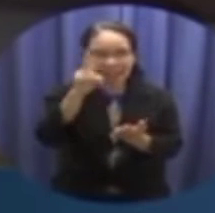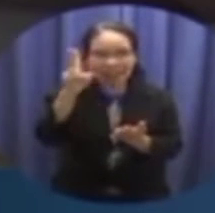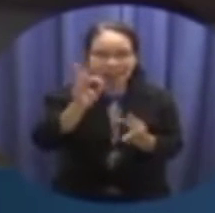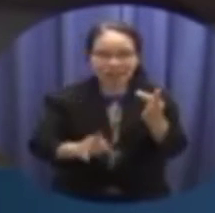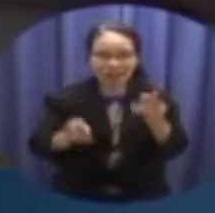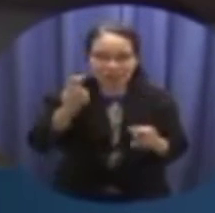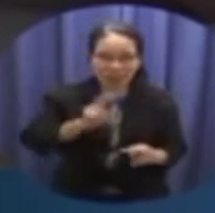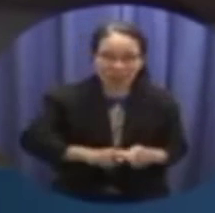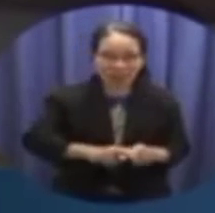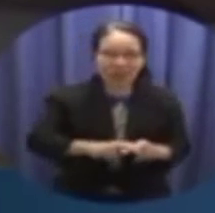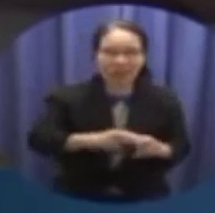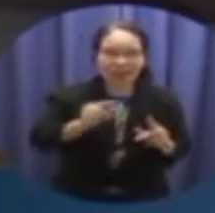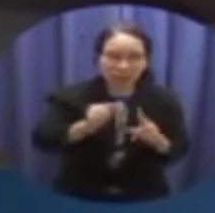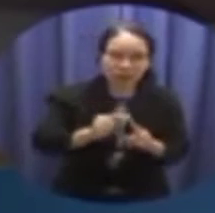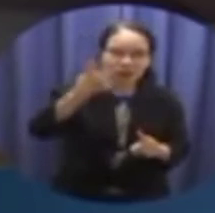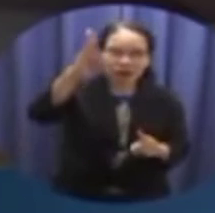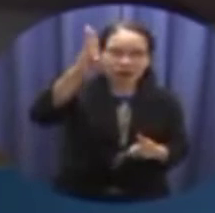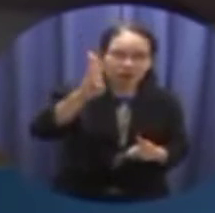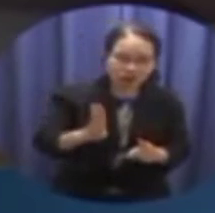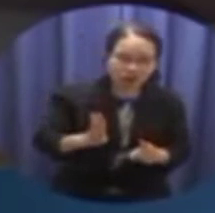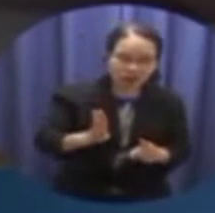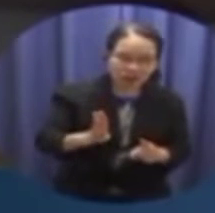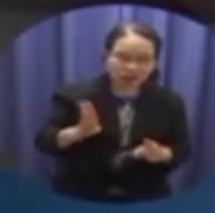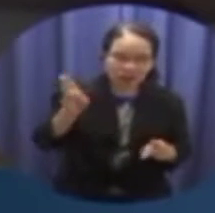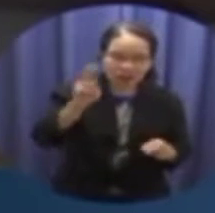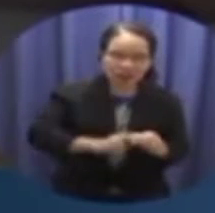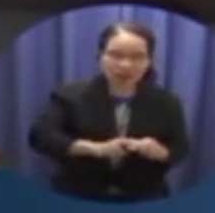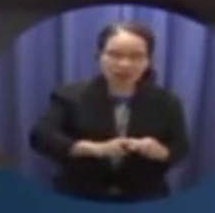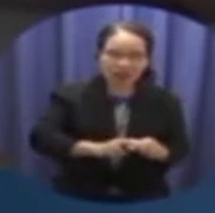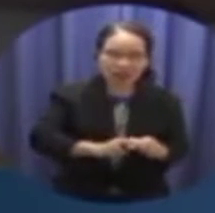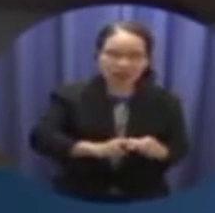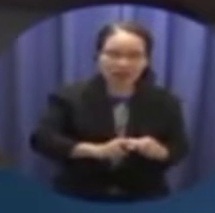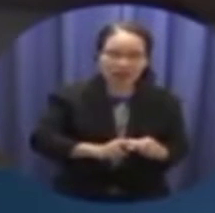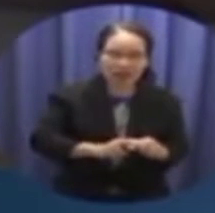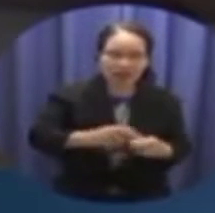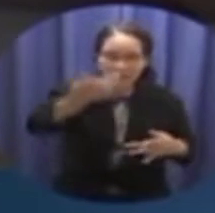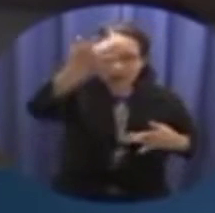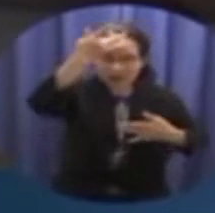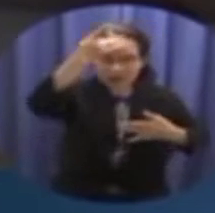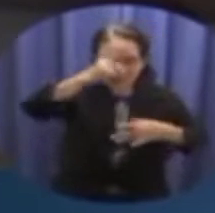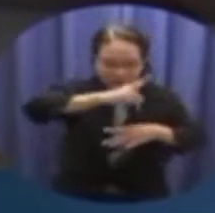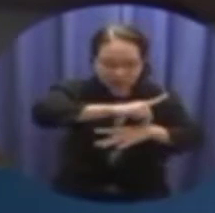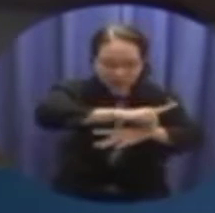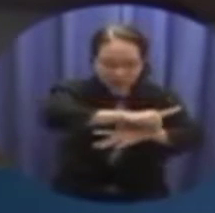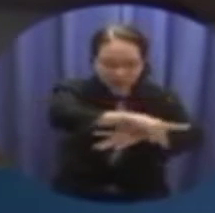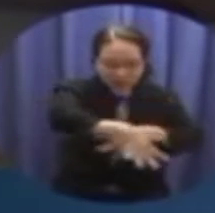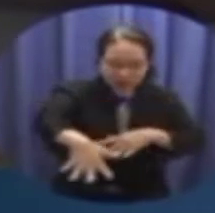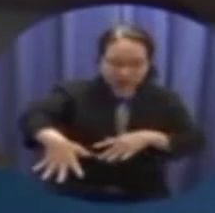Pagka dinagdagan mo yung salita ng Diyos, dadagdagan din ang salot.